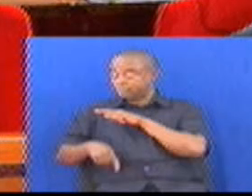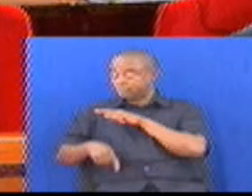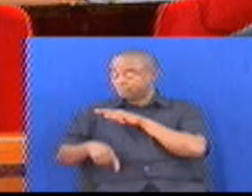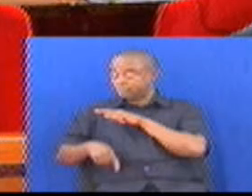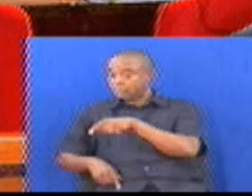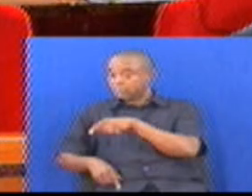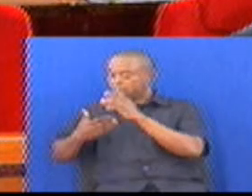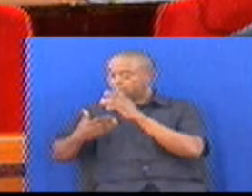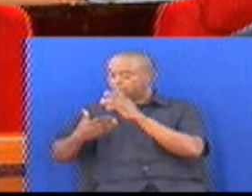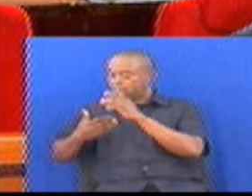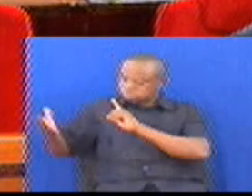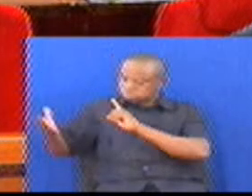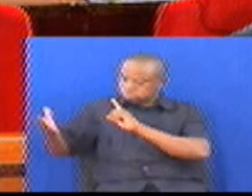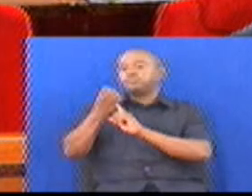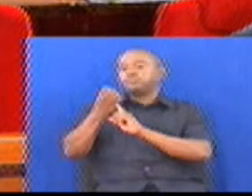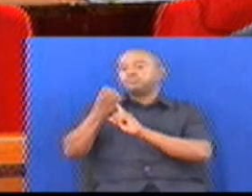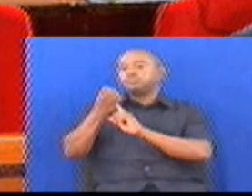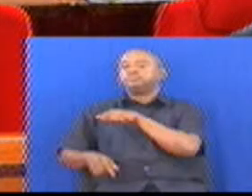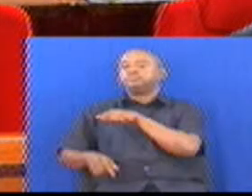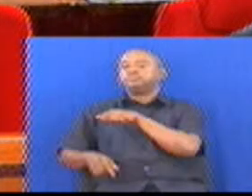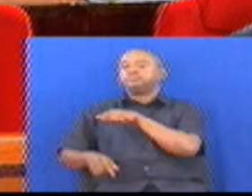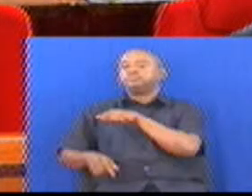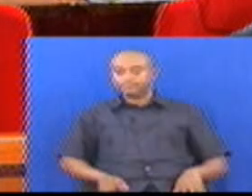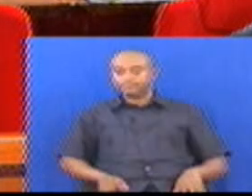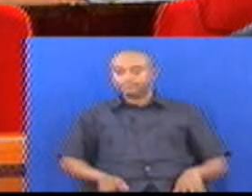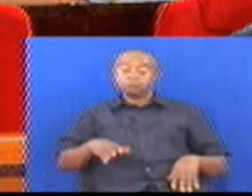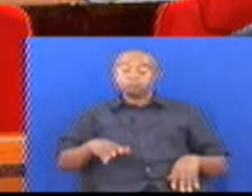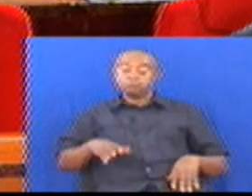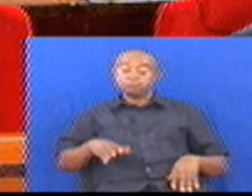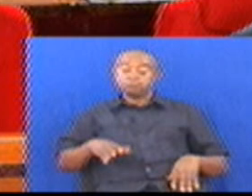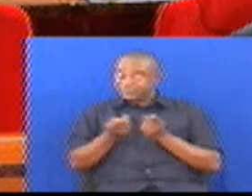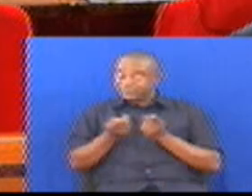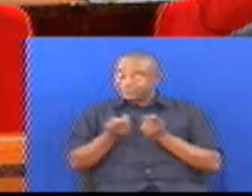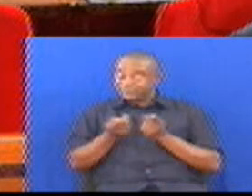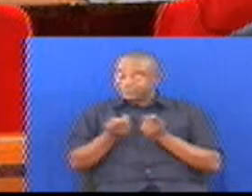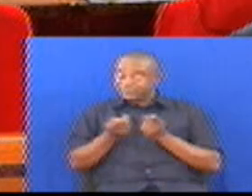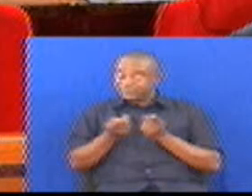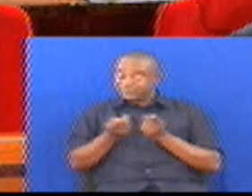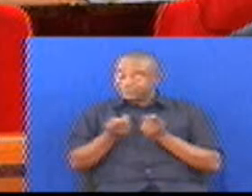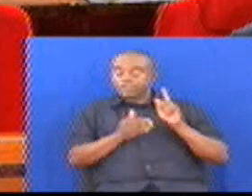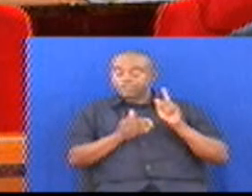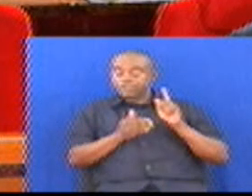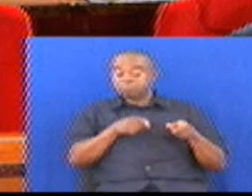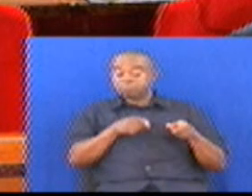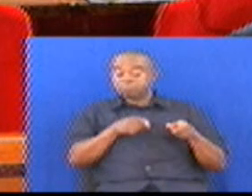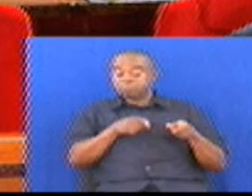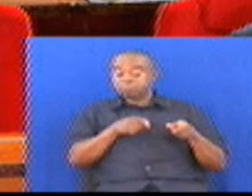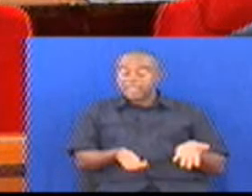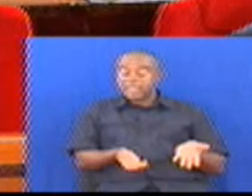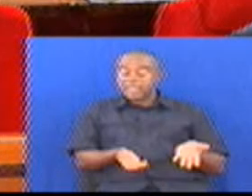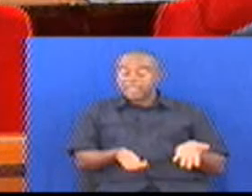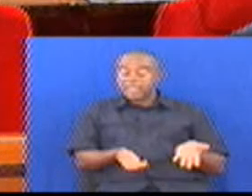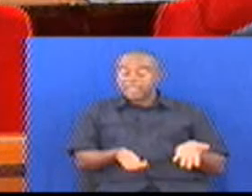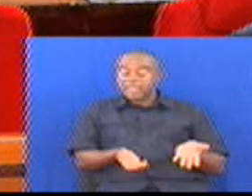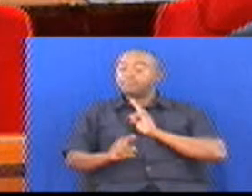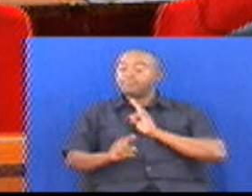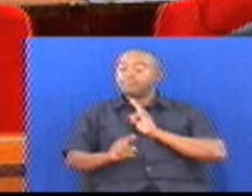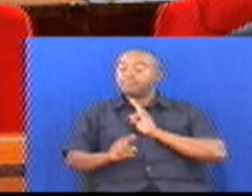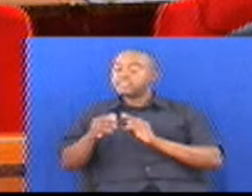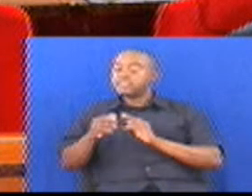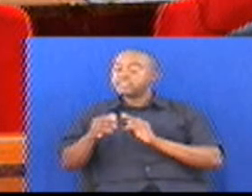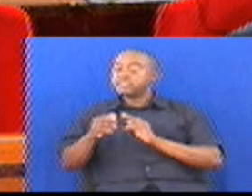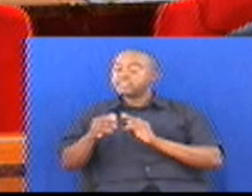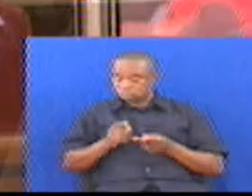kufikia mafanikio niliyoyataja. Aidha, marekebisho ya sheria yamewezesha kuanza majadiliano baina ya